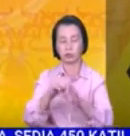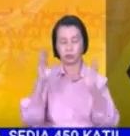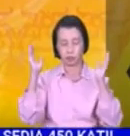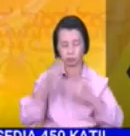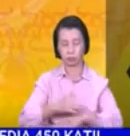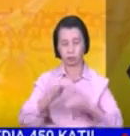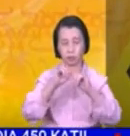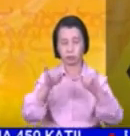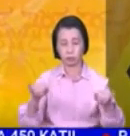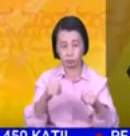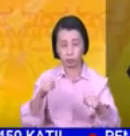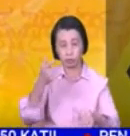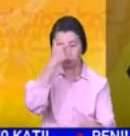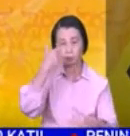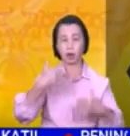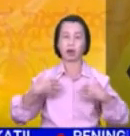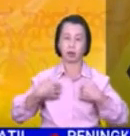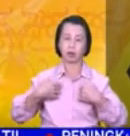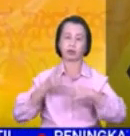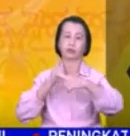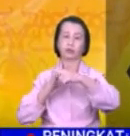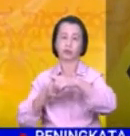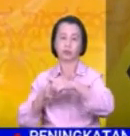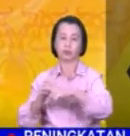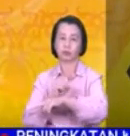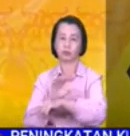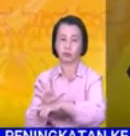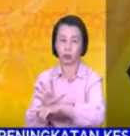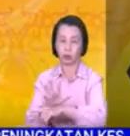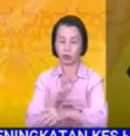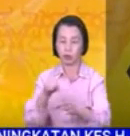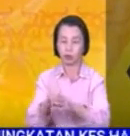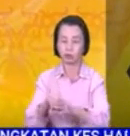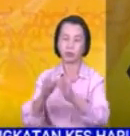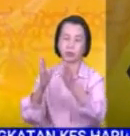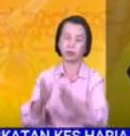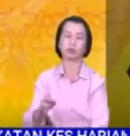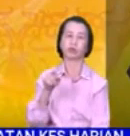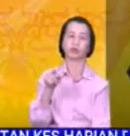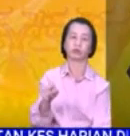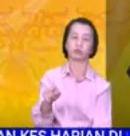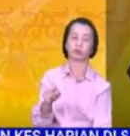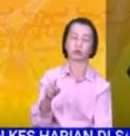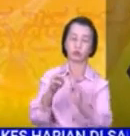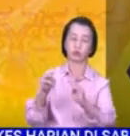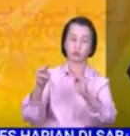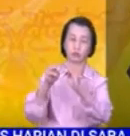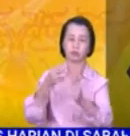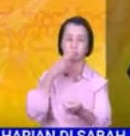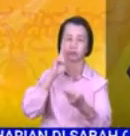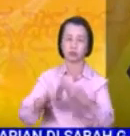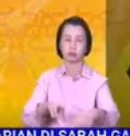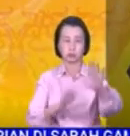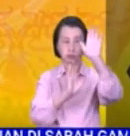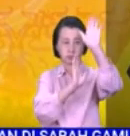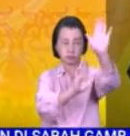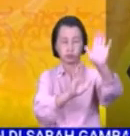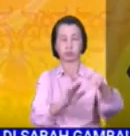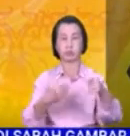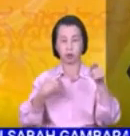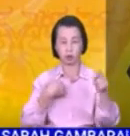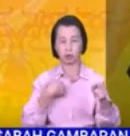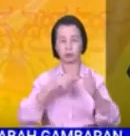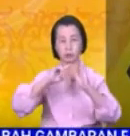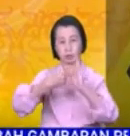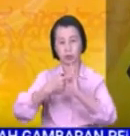Fardu berikutan terdapat kes positif COVID-19 melibatkan kariah di kawasan tersebut. Notis arahan penutupan sementara